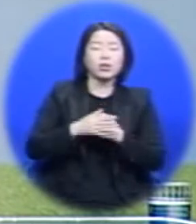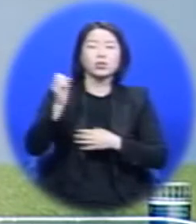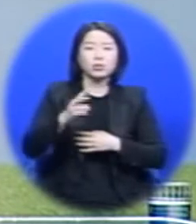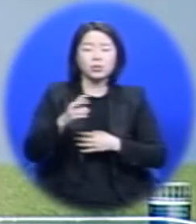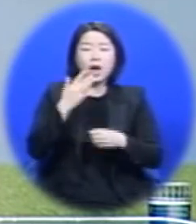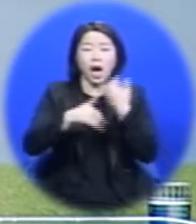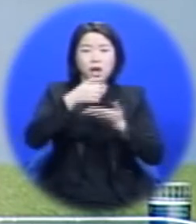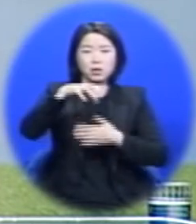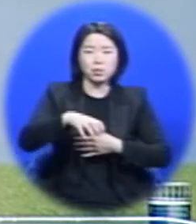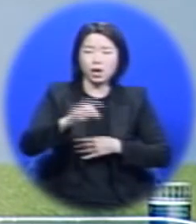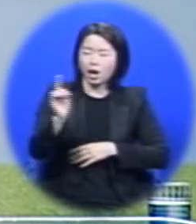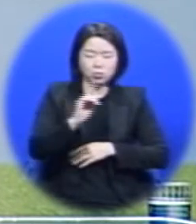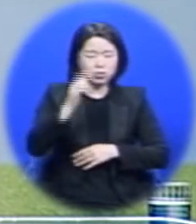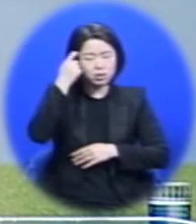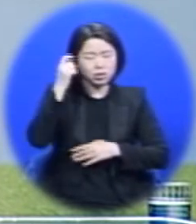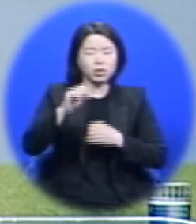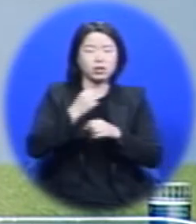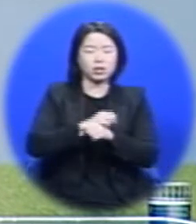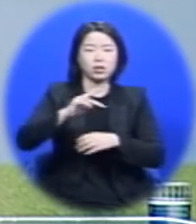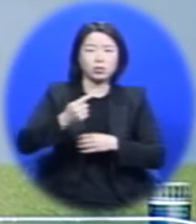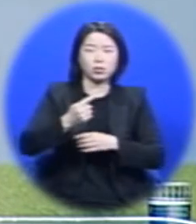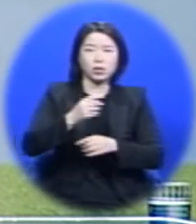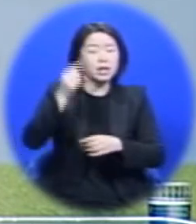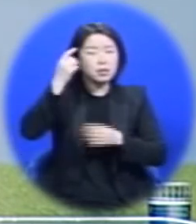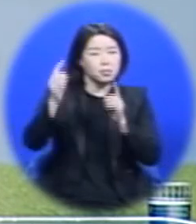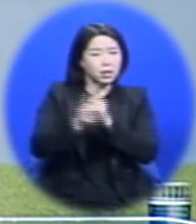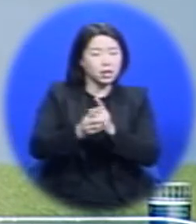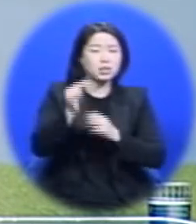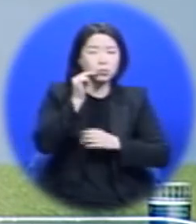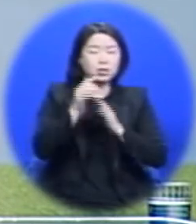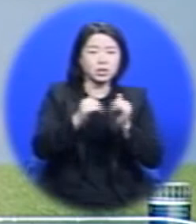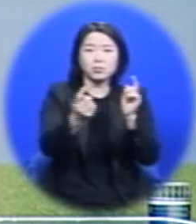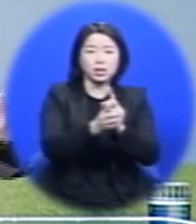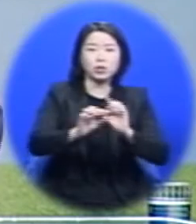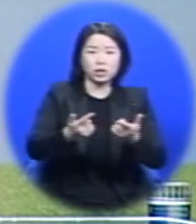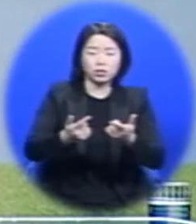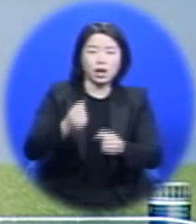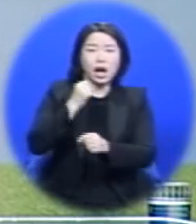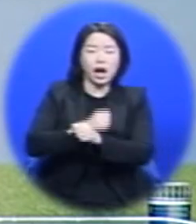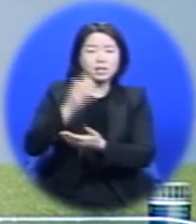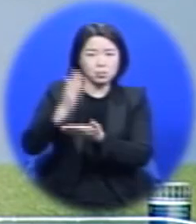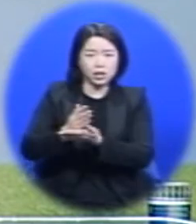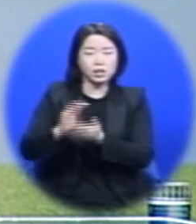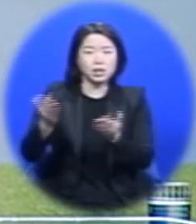해서 하나님 앞에 제가 아무리 생각해봐도 내가 만나지 말아야 될 사람 만난 것도 아니고 내가 하지 말아야 될 한 것도